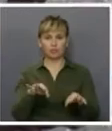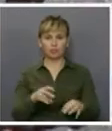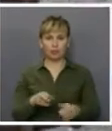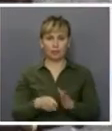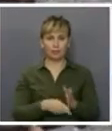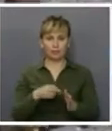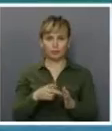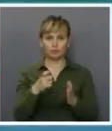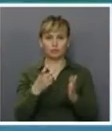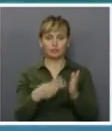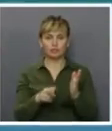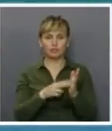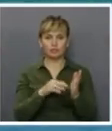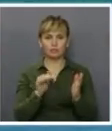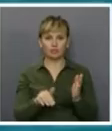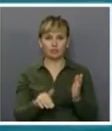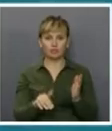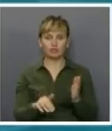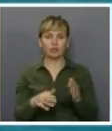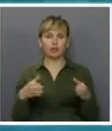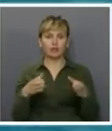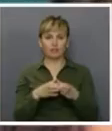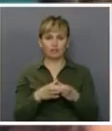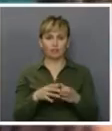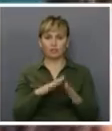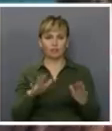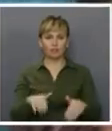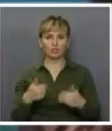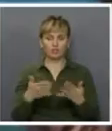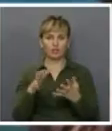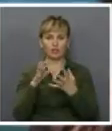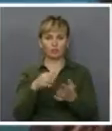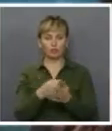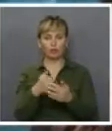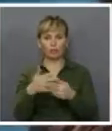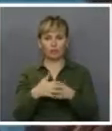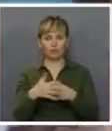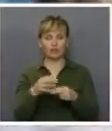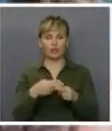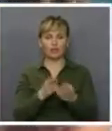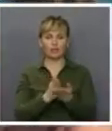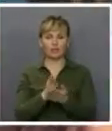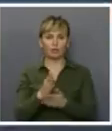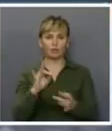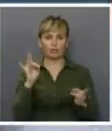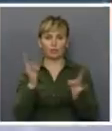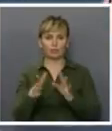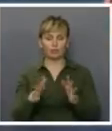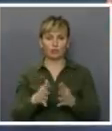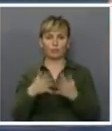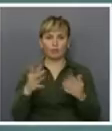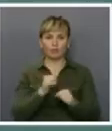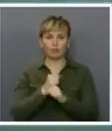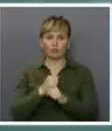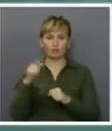поезде 127 тысяч тенге. Турфирмы Алматы не предоставляют автобусы до Борового. Это направление не популярно. Большое количество